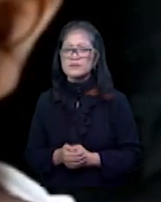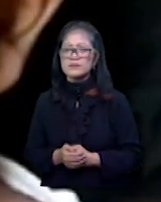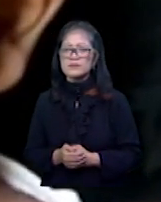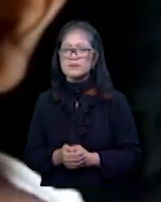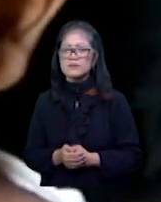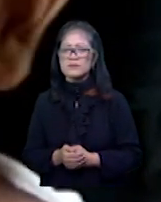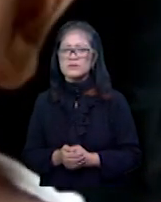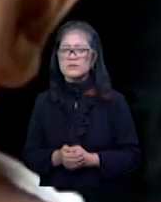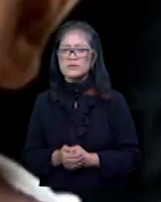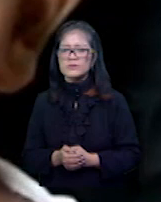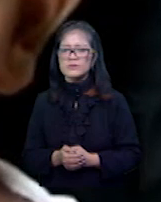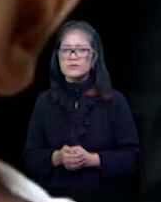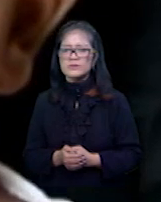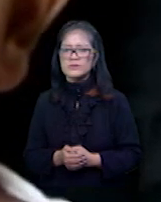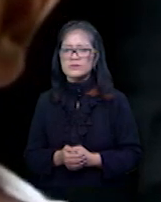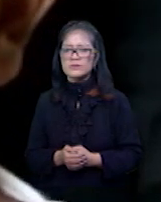Kalau boleh tahu,